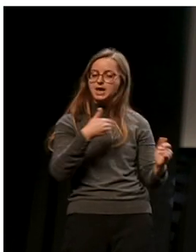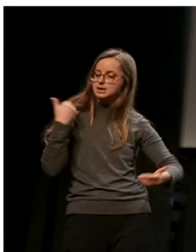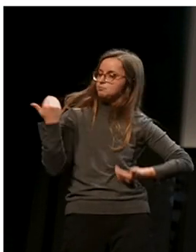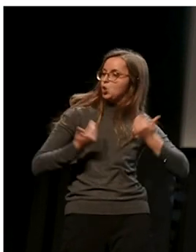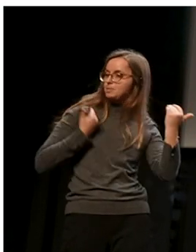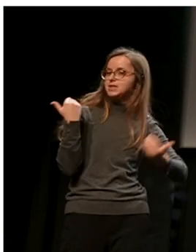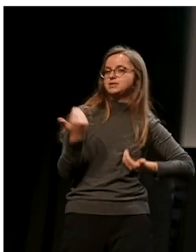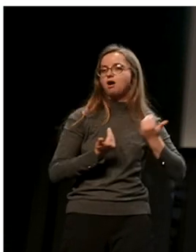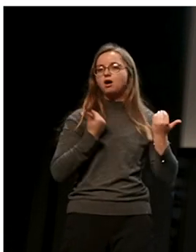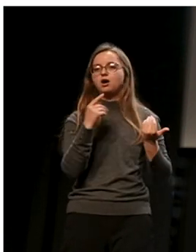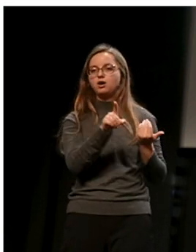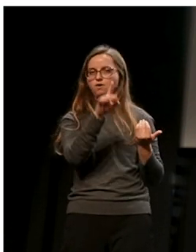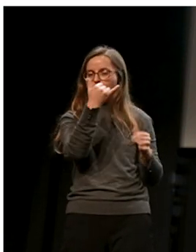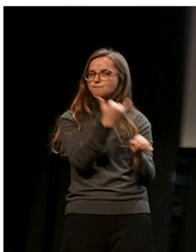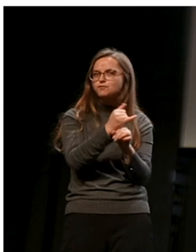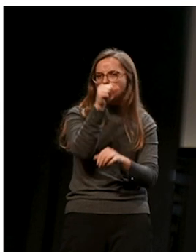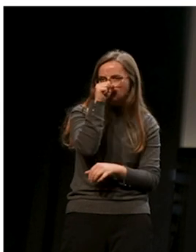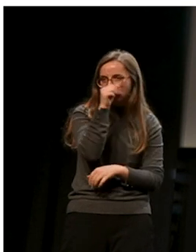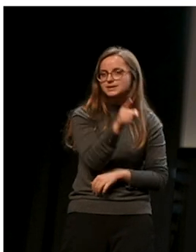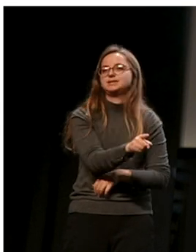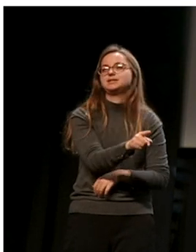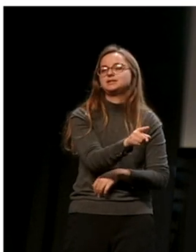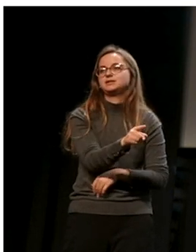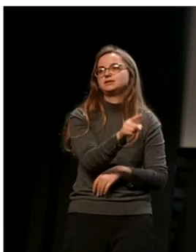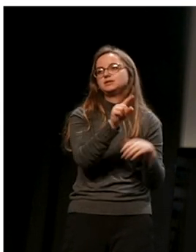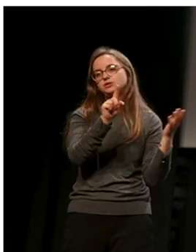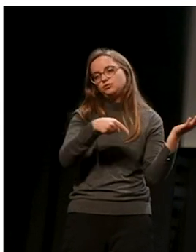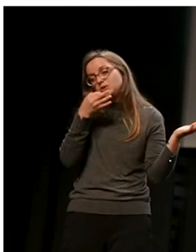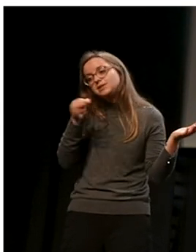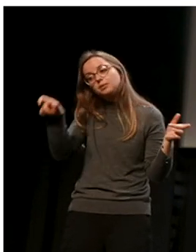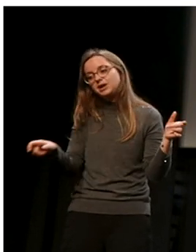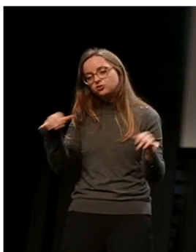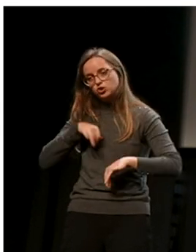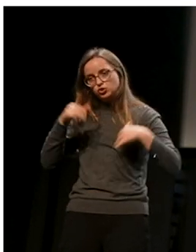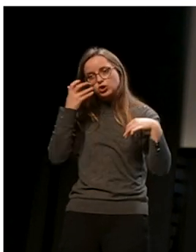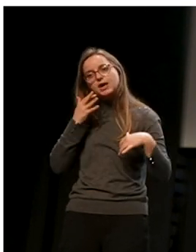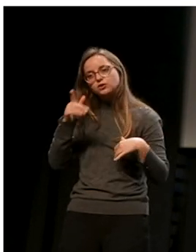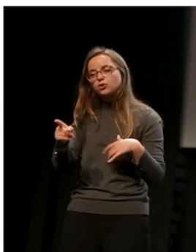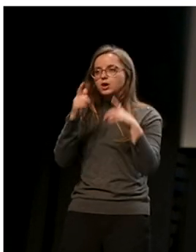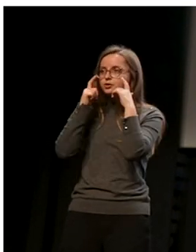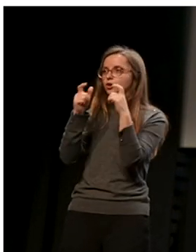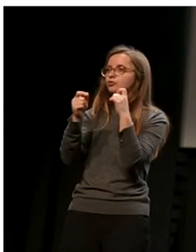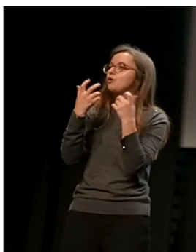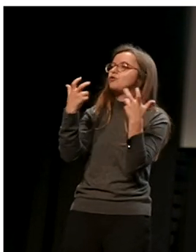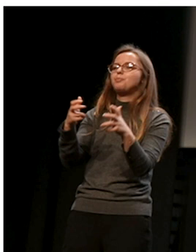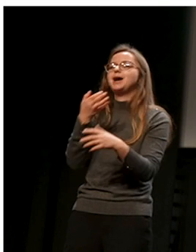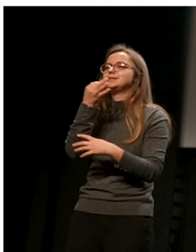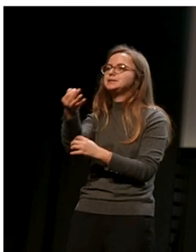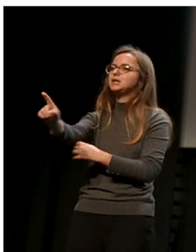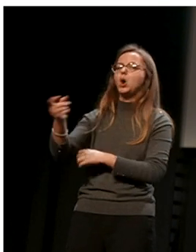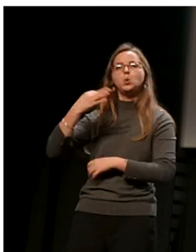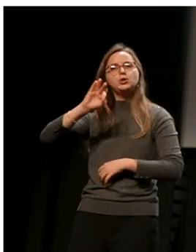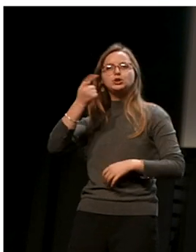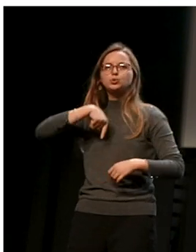etc. Il faut vraiment... Je défends pas la créativité, je suis pas en train de défendre une élite genre, c'est notre